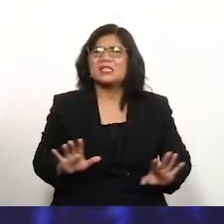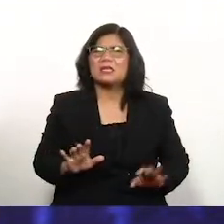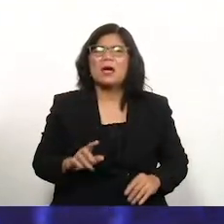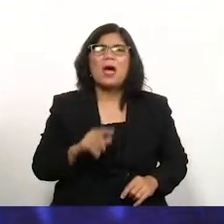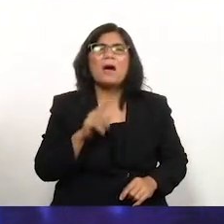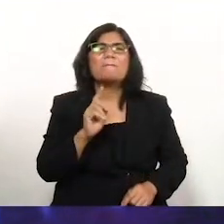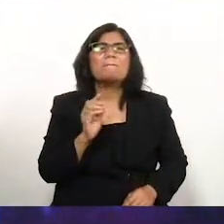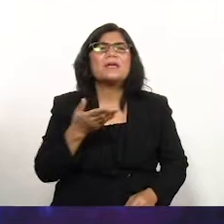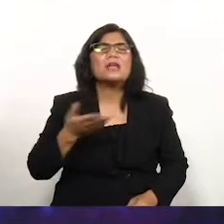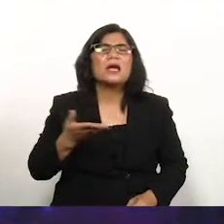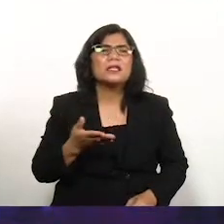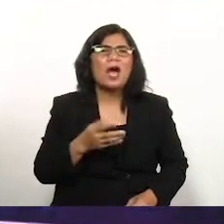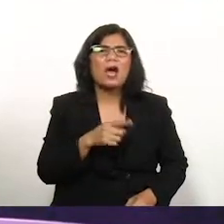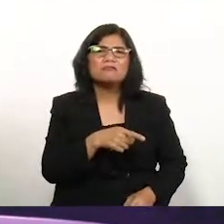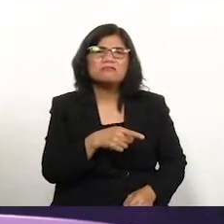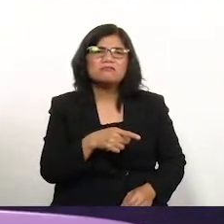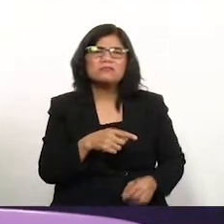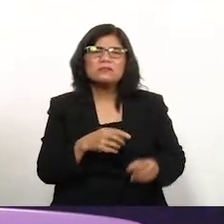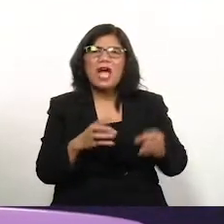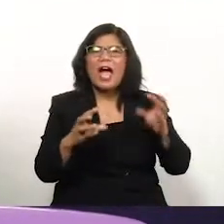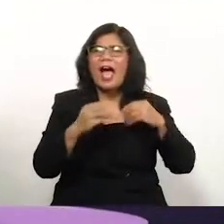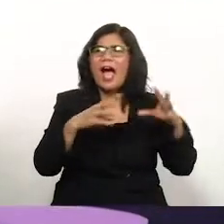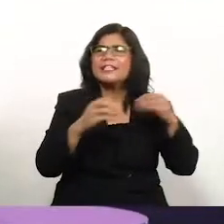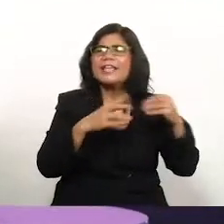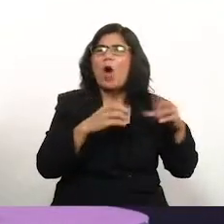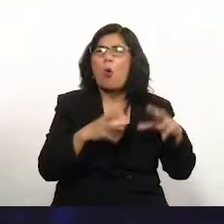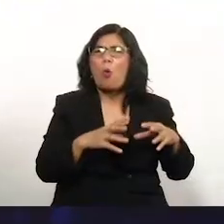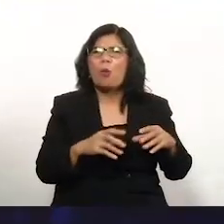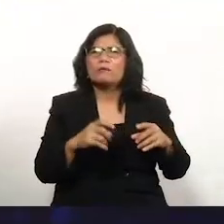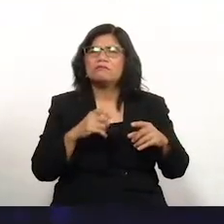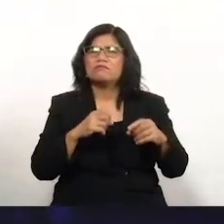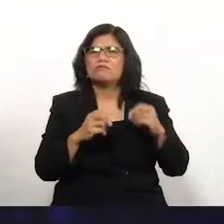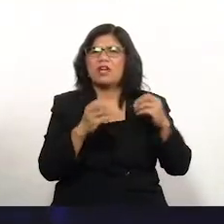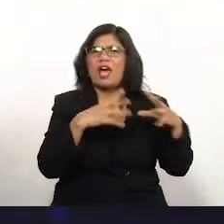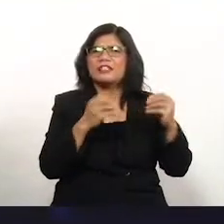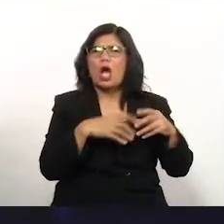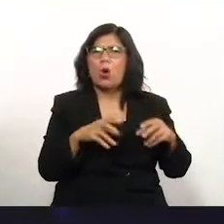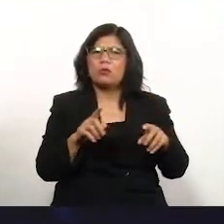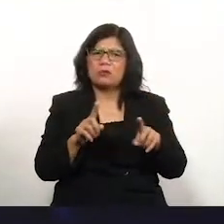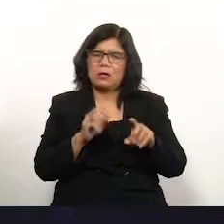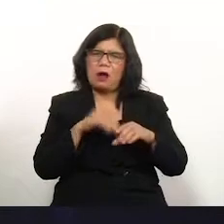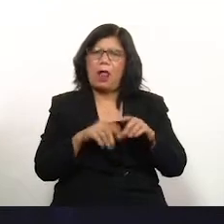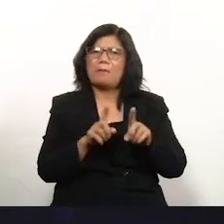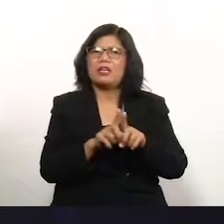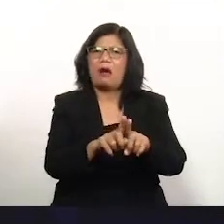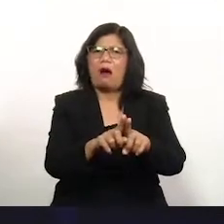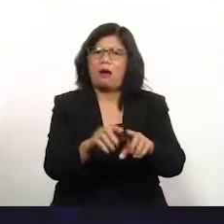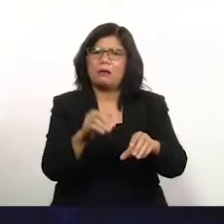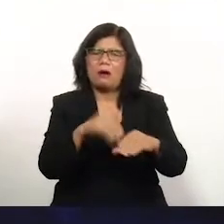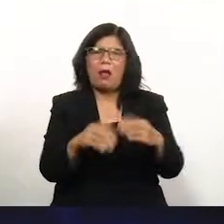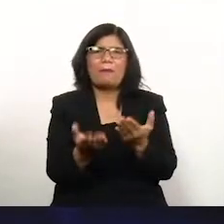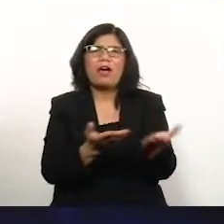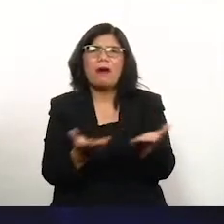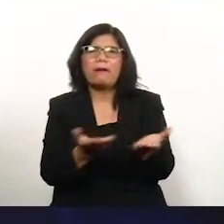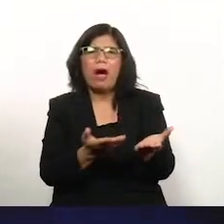dimanapun dia berada dia bernikah dia bikin kekacauan dalam pernikahannya Hi Ho dia pelayanan dia bikin kekacauan di